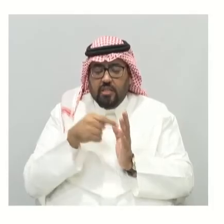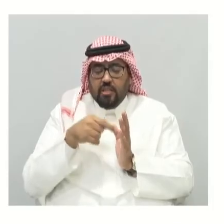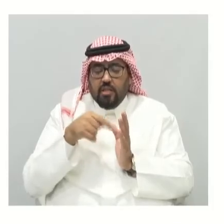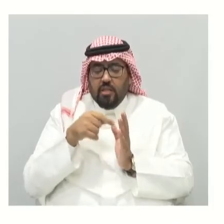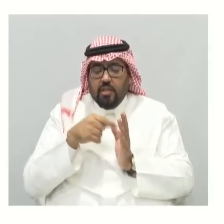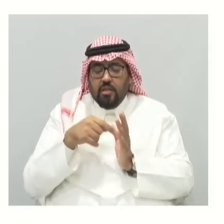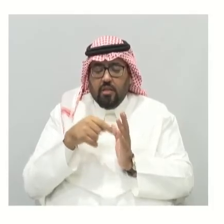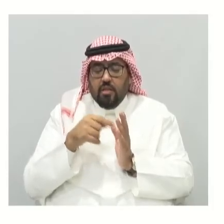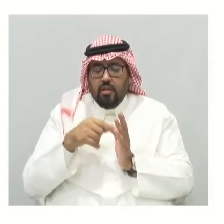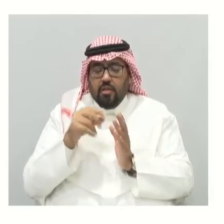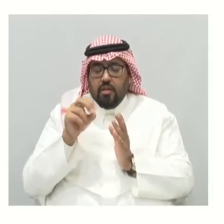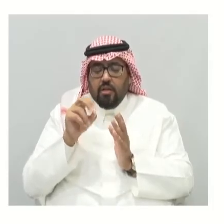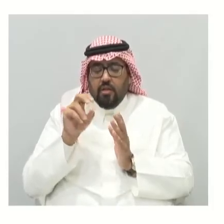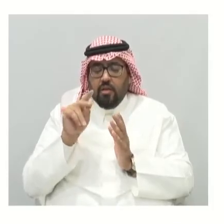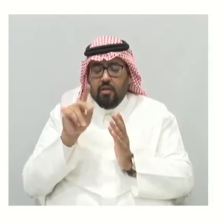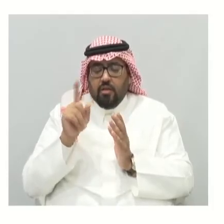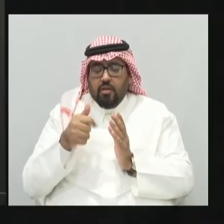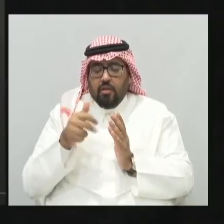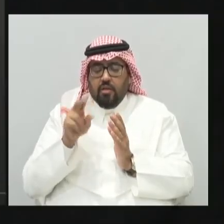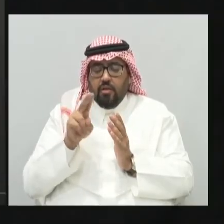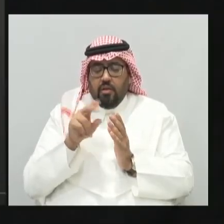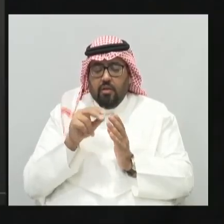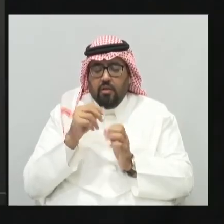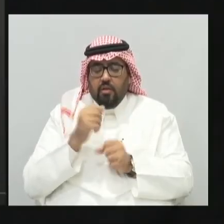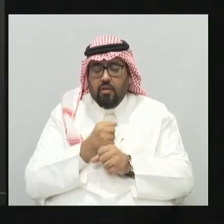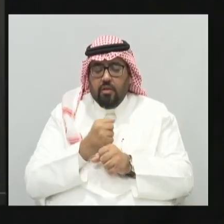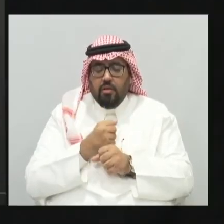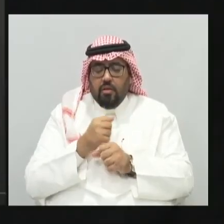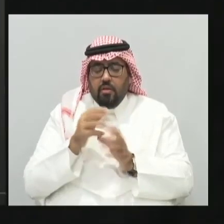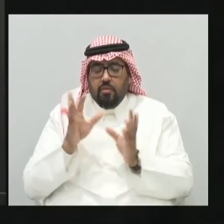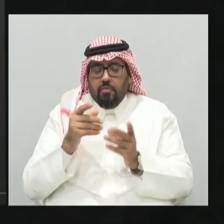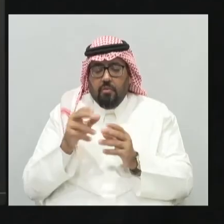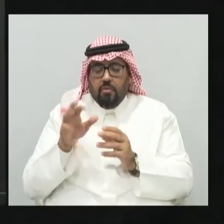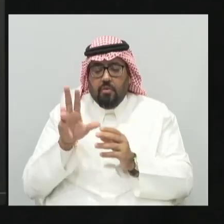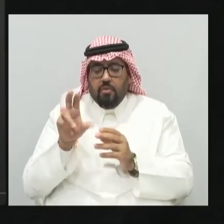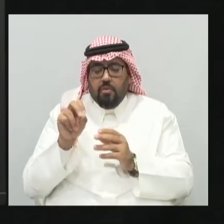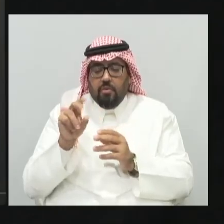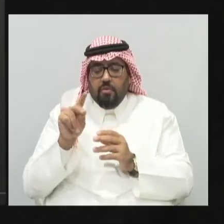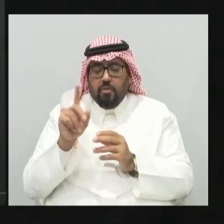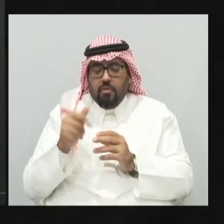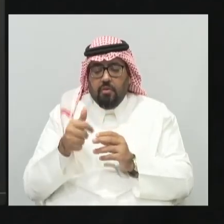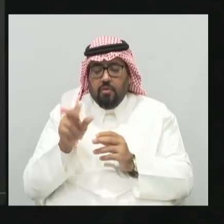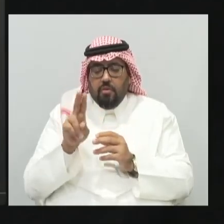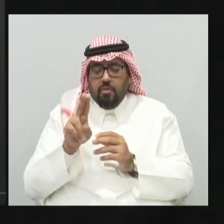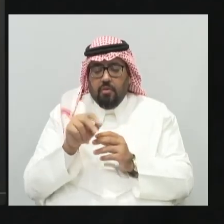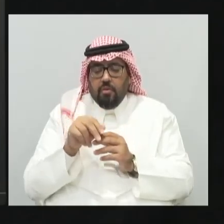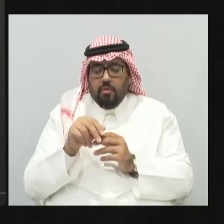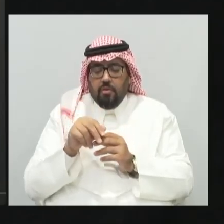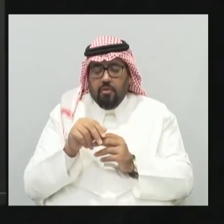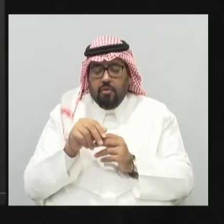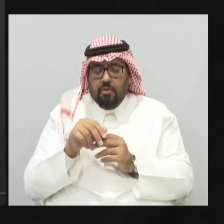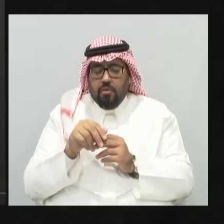القطرات ماذا يحدث للقطرات والسعر للقطرات يوم جبنا